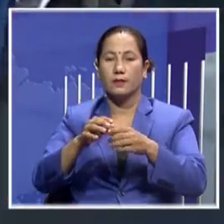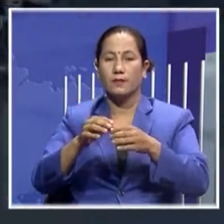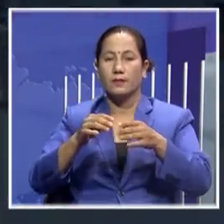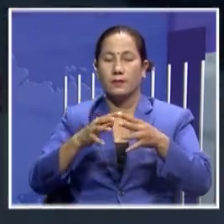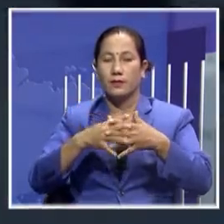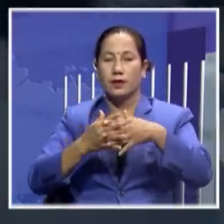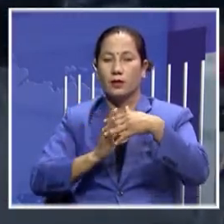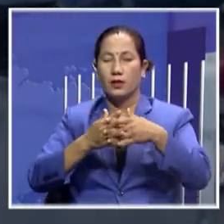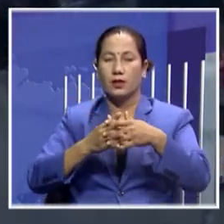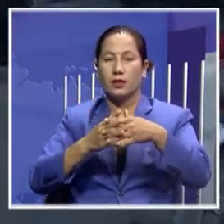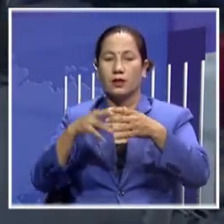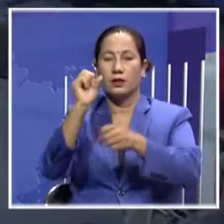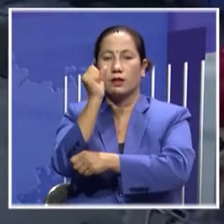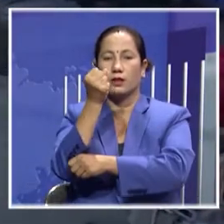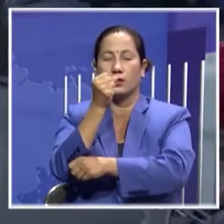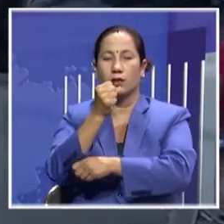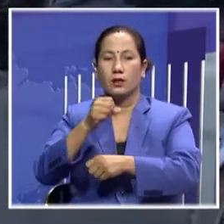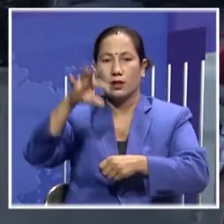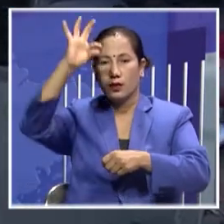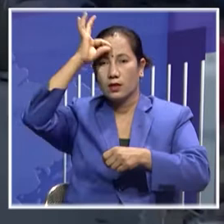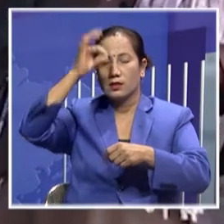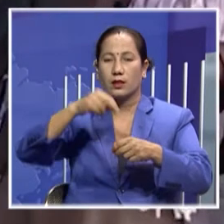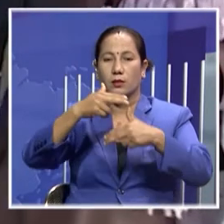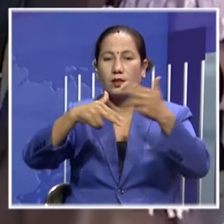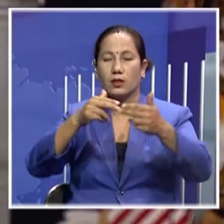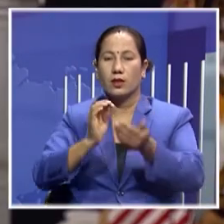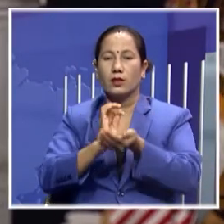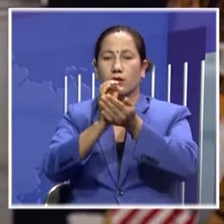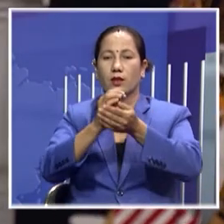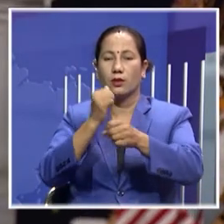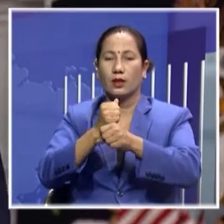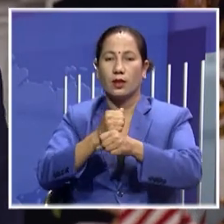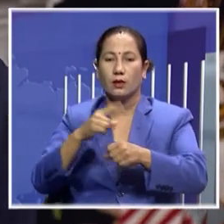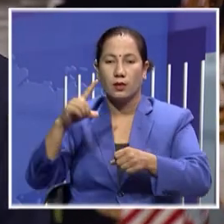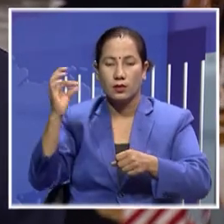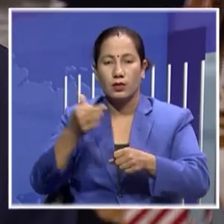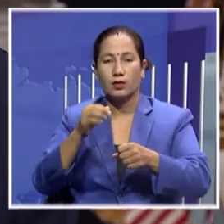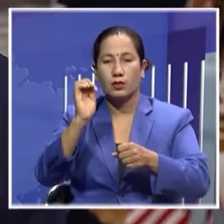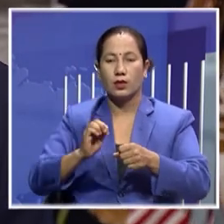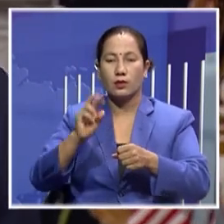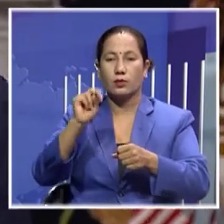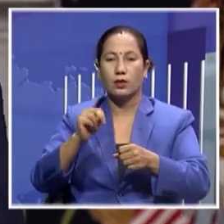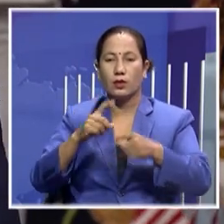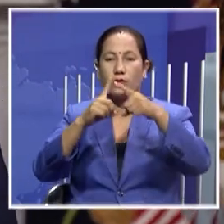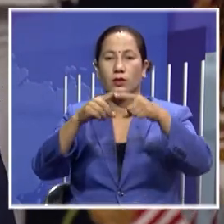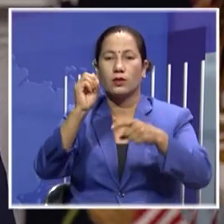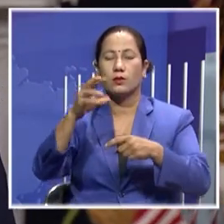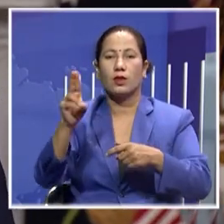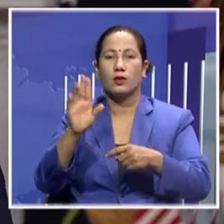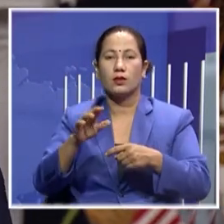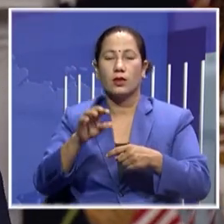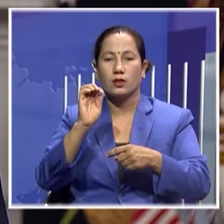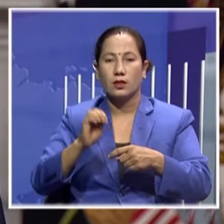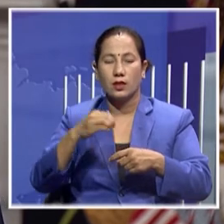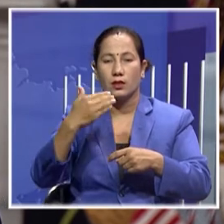राष्ट्रपति जो बाइडेनले अफगानिस्तानमा चलिरहेको उद्धारको काम जति सक्दो छिटो सक्नुपर्नेमा जोड दिनुभएको छ।